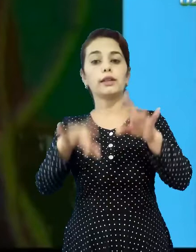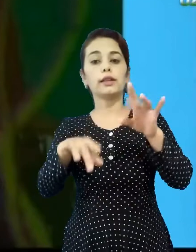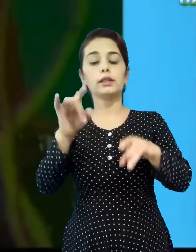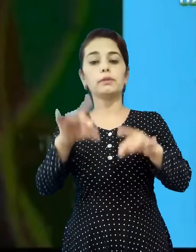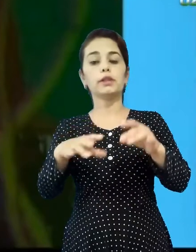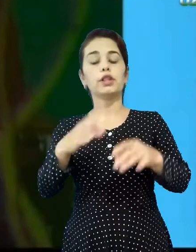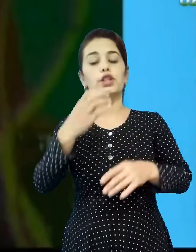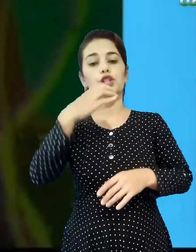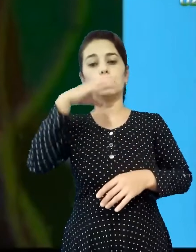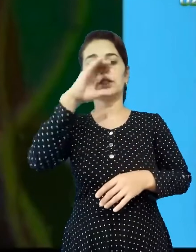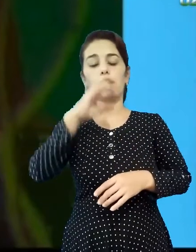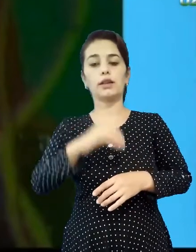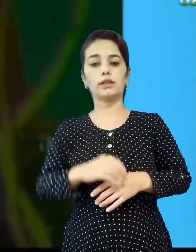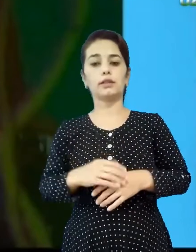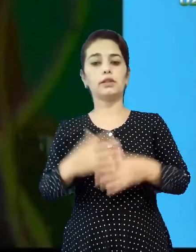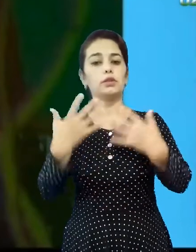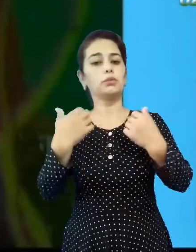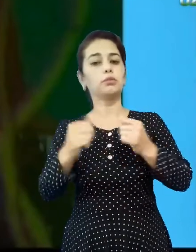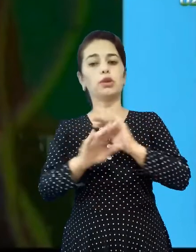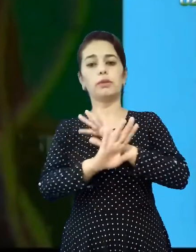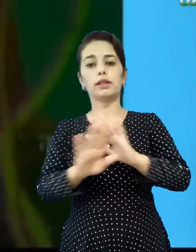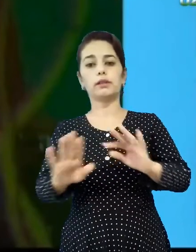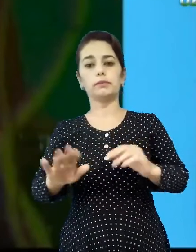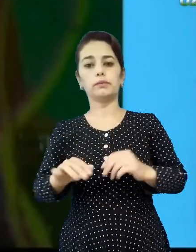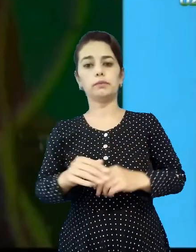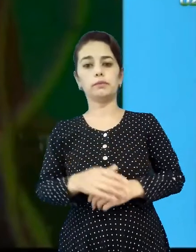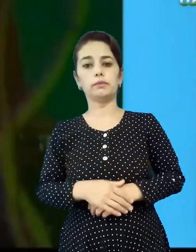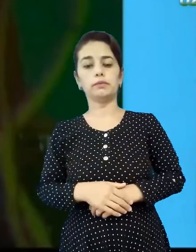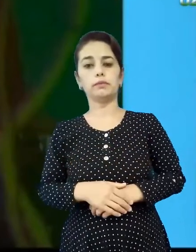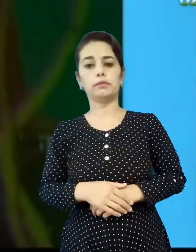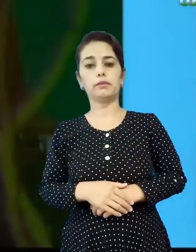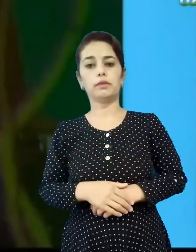Turshak qaynatib ichirdilar. Bo'lmadi.